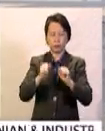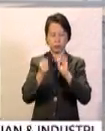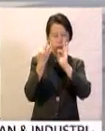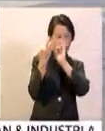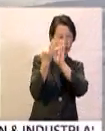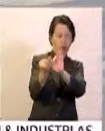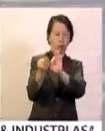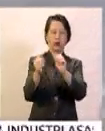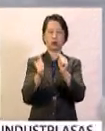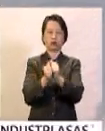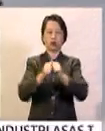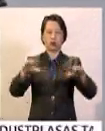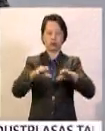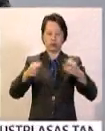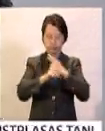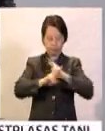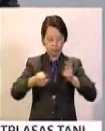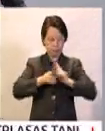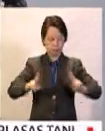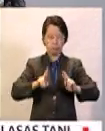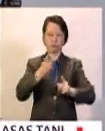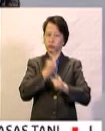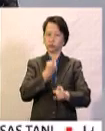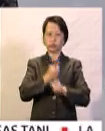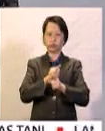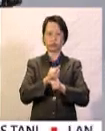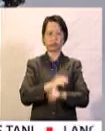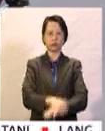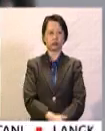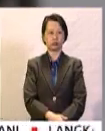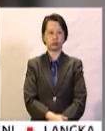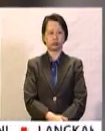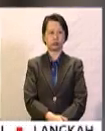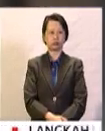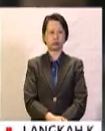menghadapinya dengan membuat persediaan secukupnya.